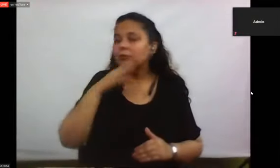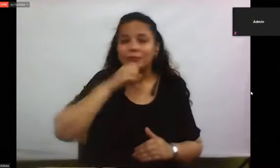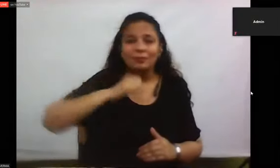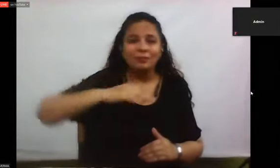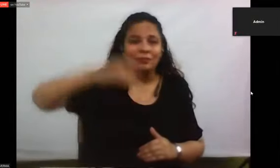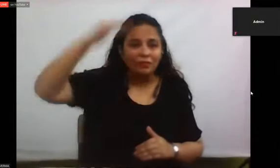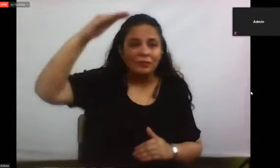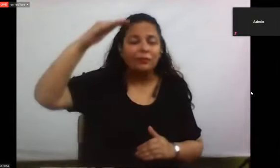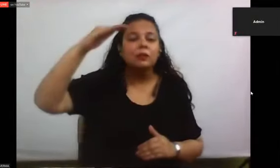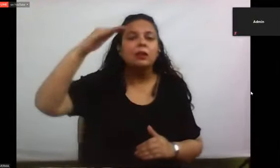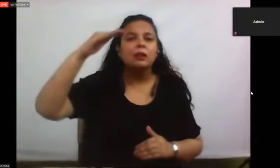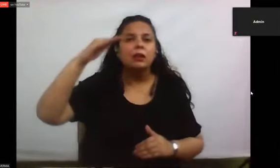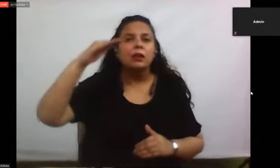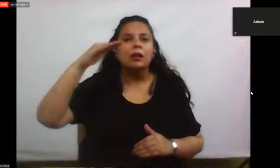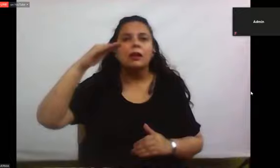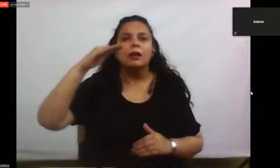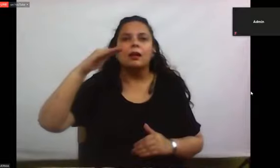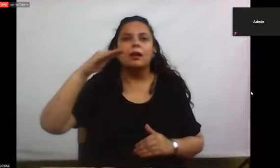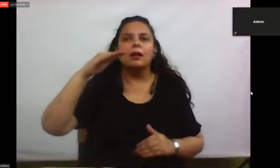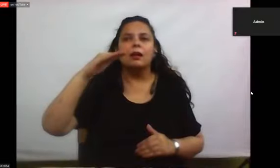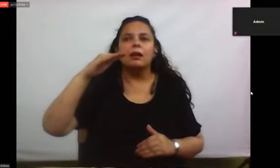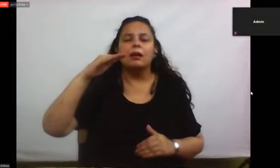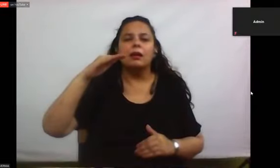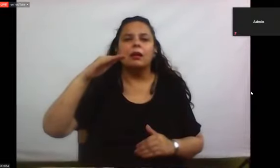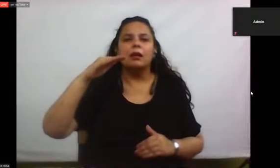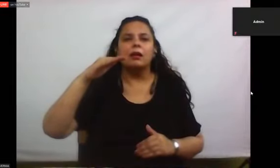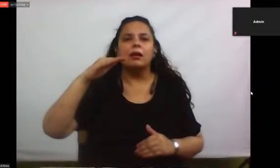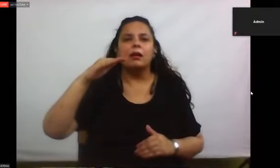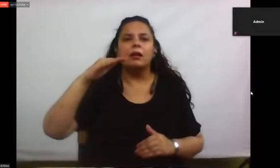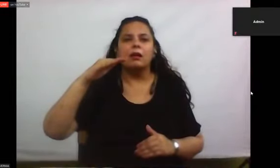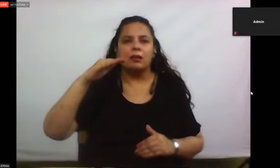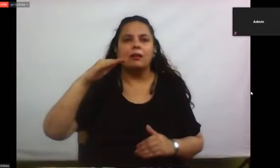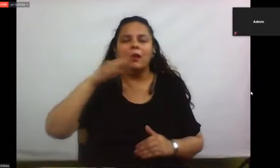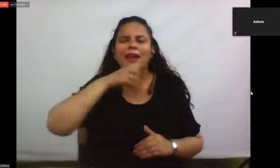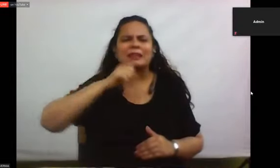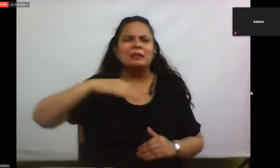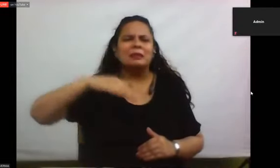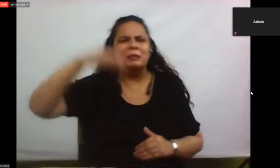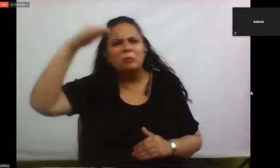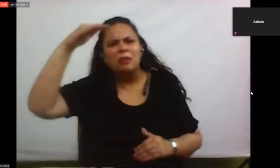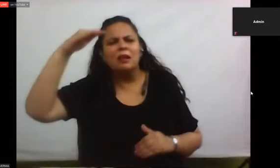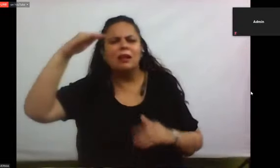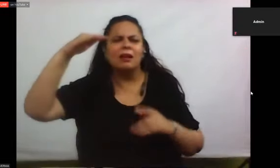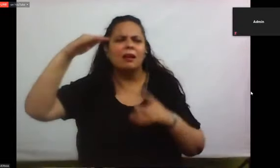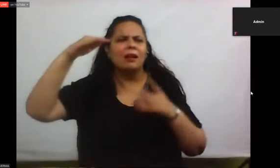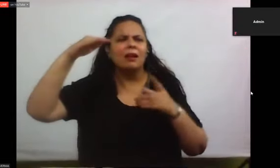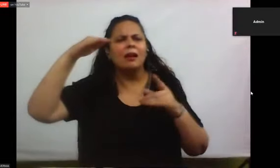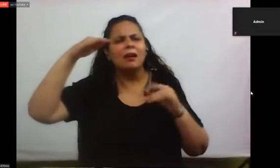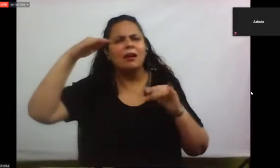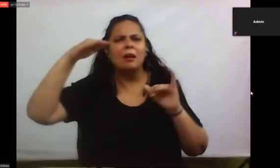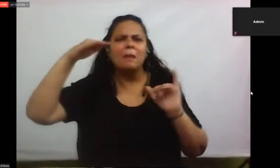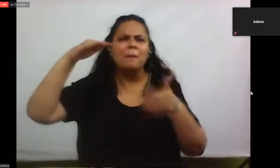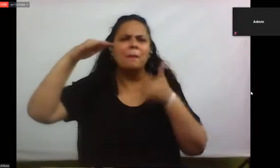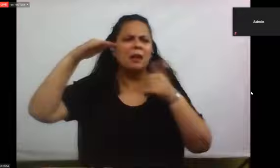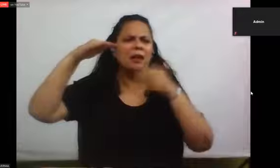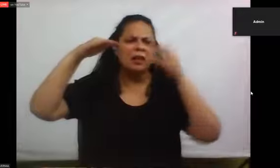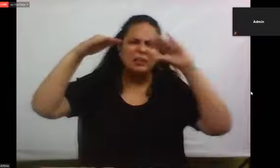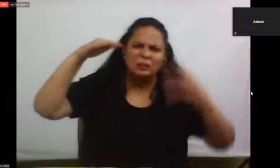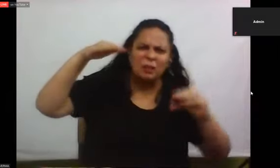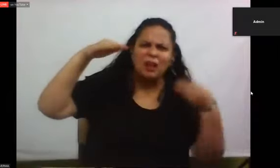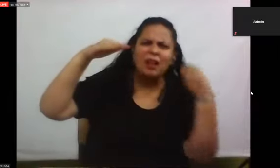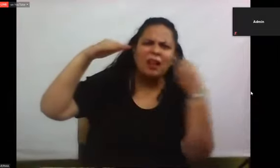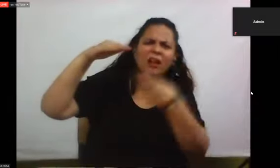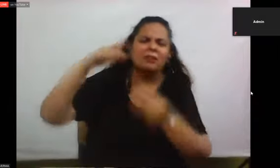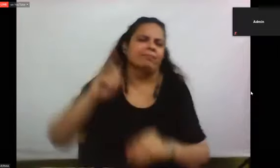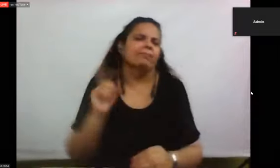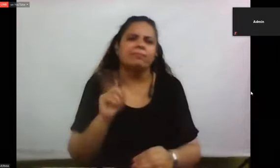वो खुश हो जाता है एक रैटल से, वी आर नॉट गोइंग टू गिव. अगर साउंड उसको खुश कर रहा है, देन वी कैन प्ले क्रिकेट